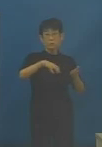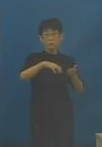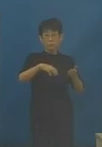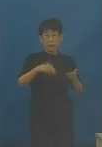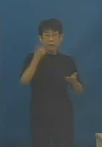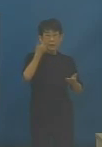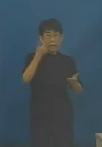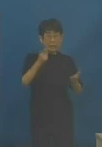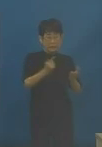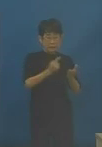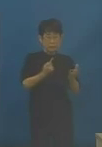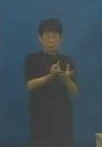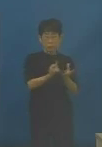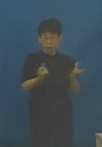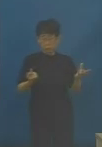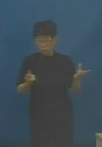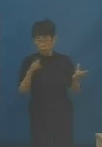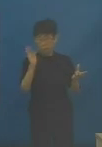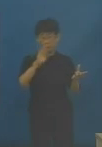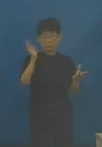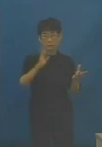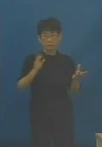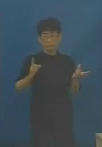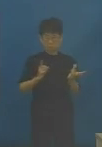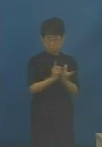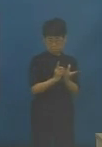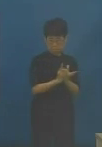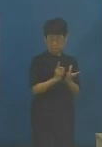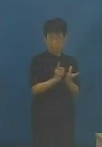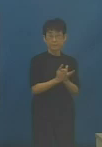。これは